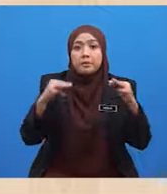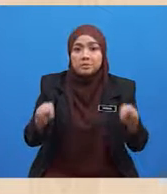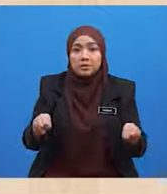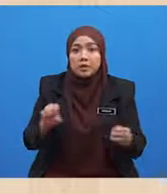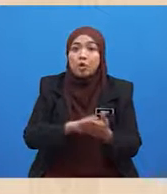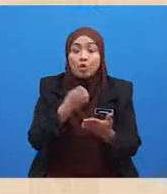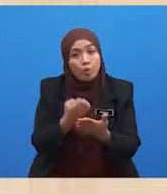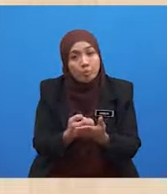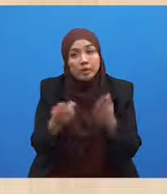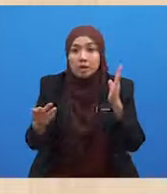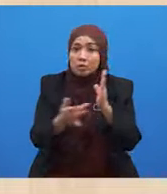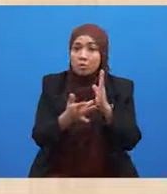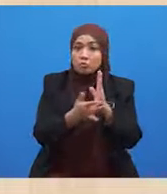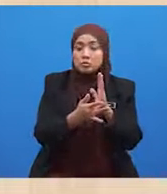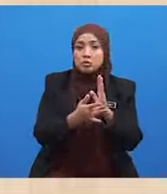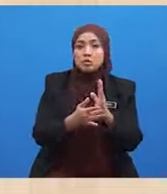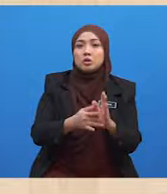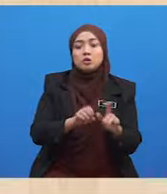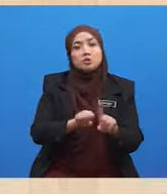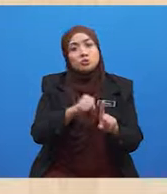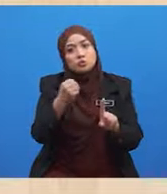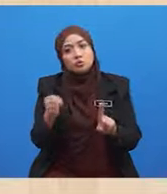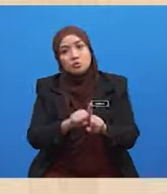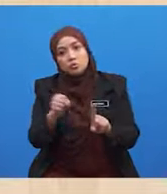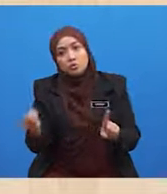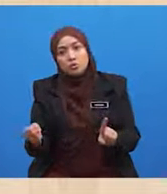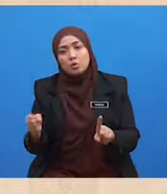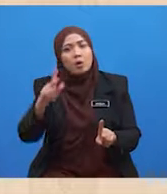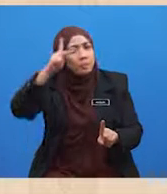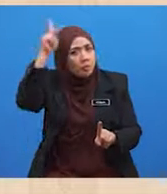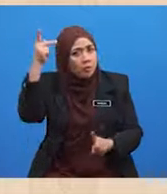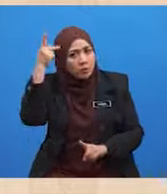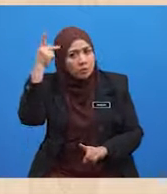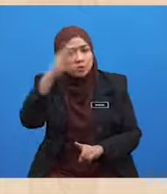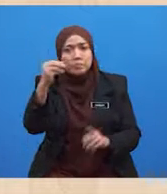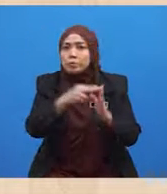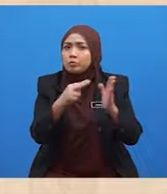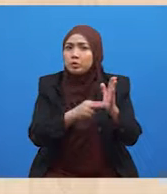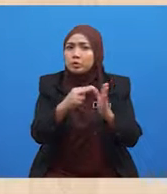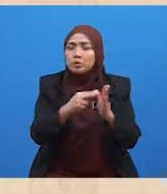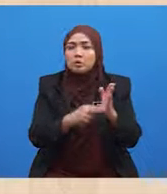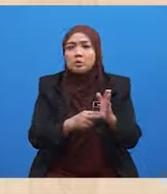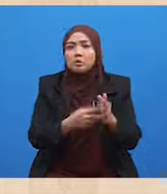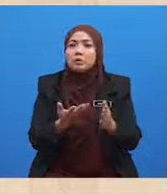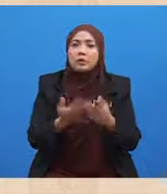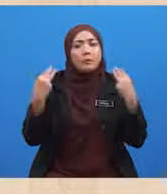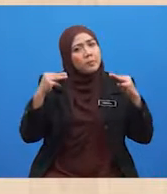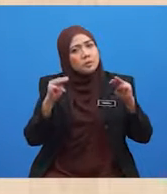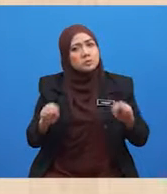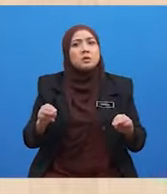ekonomi teknologi sosial budaya politik dan perundangan antara